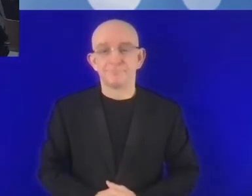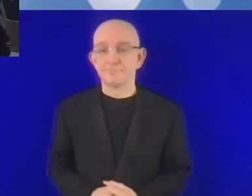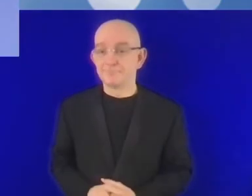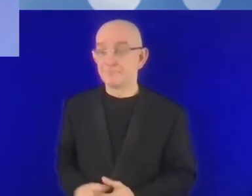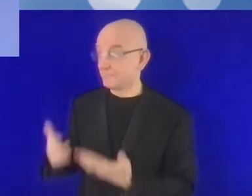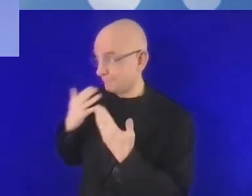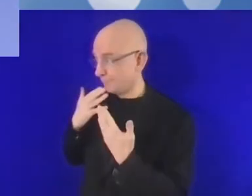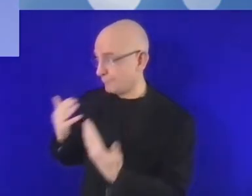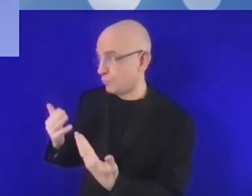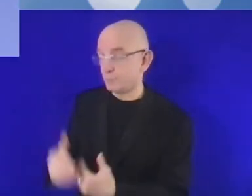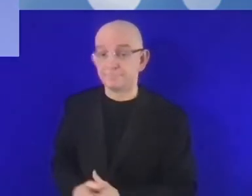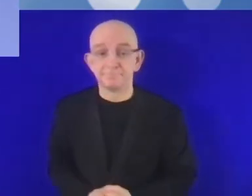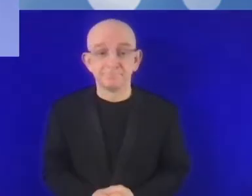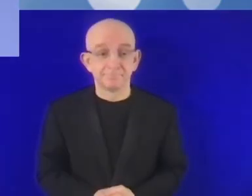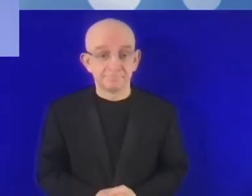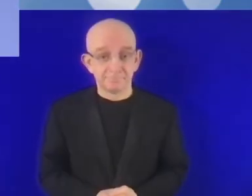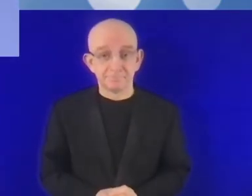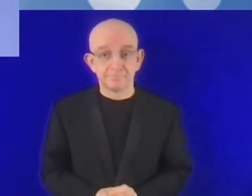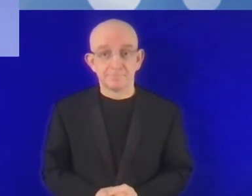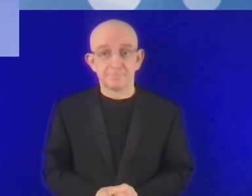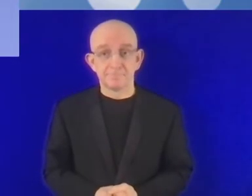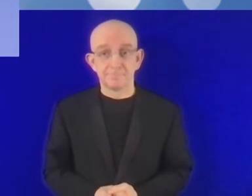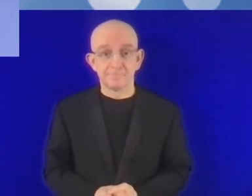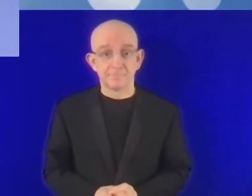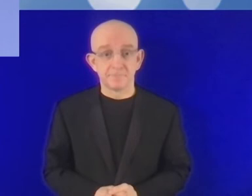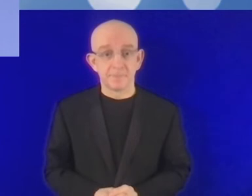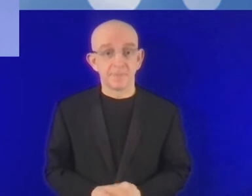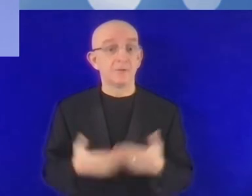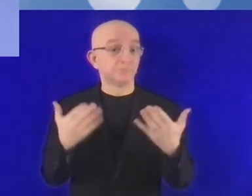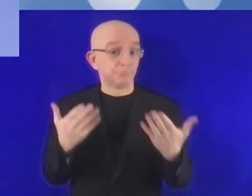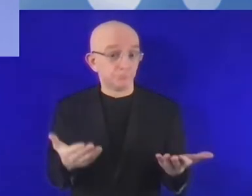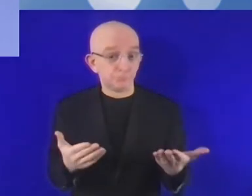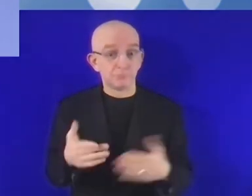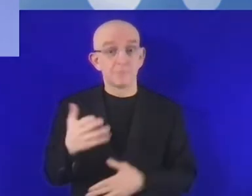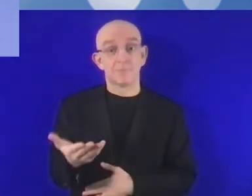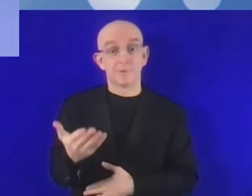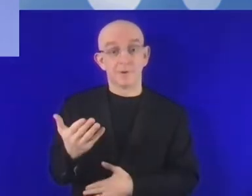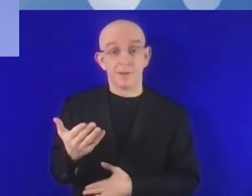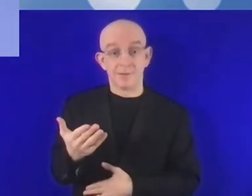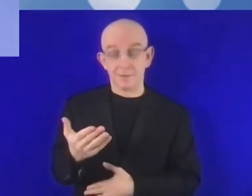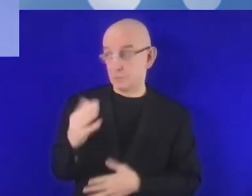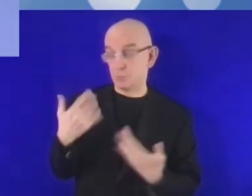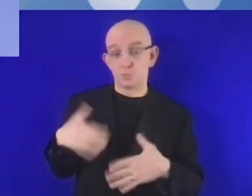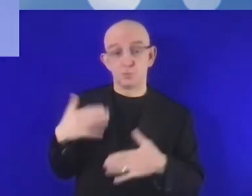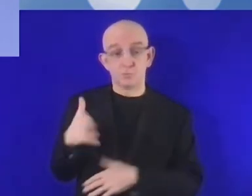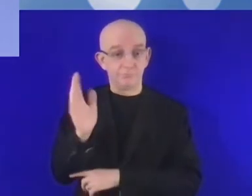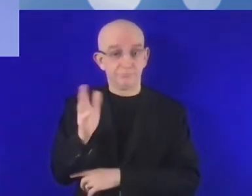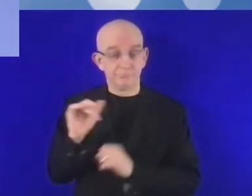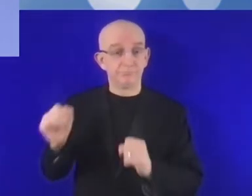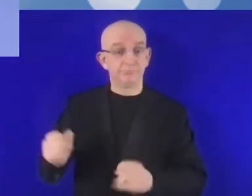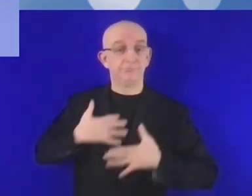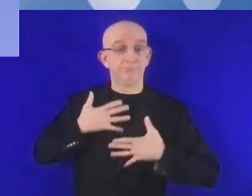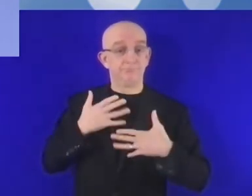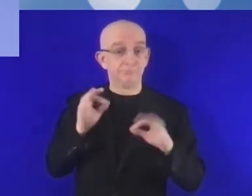ميريام كونة مديرة منظمة رايب، وشكرا لها على هذه الكلمات الملهمة.